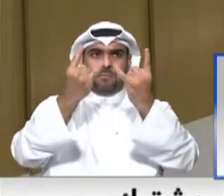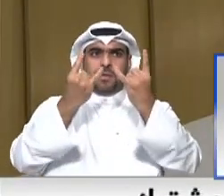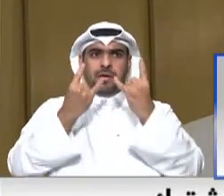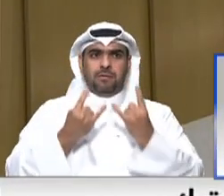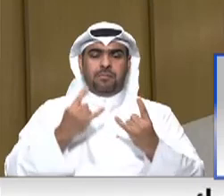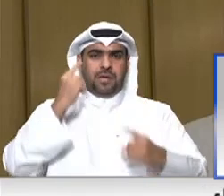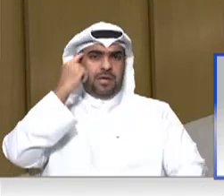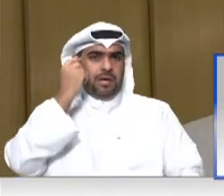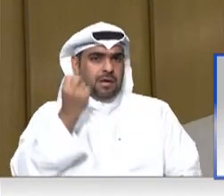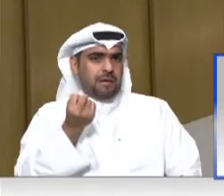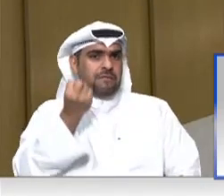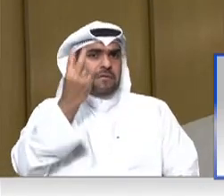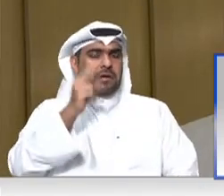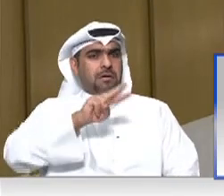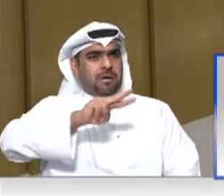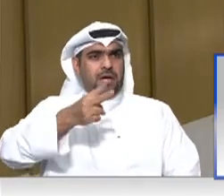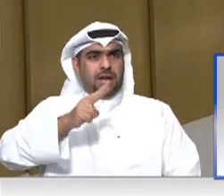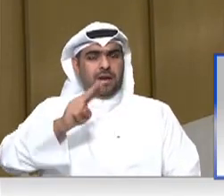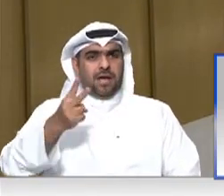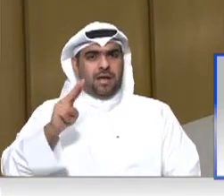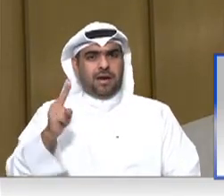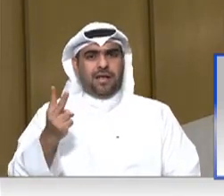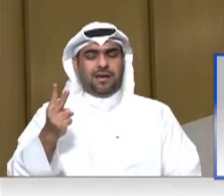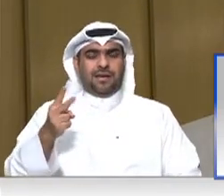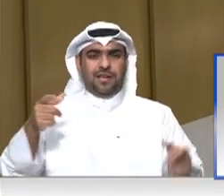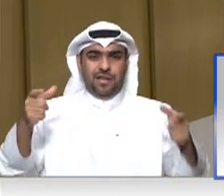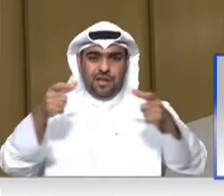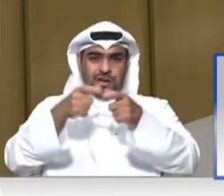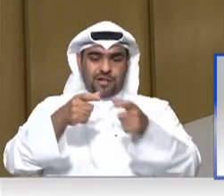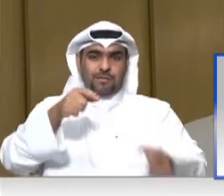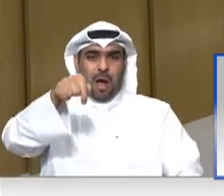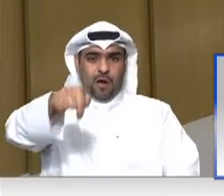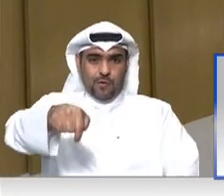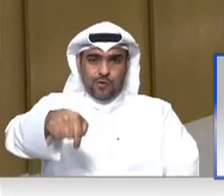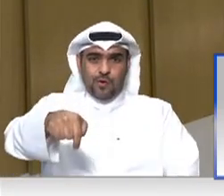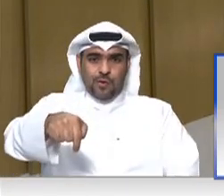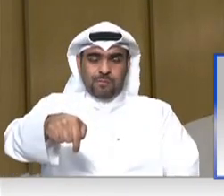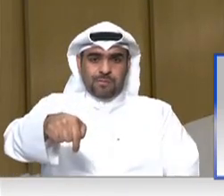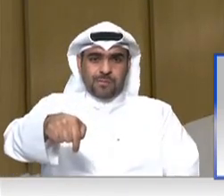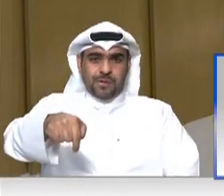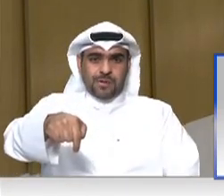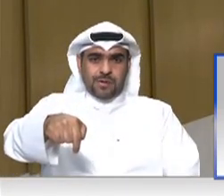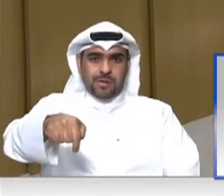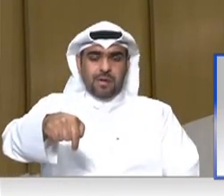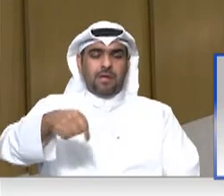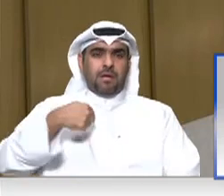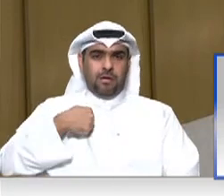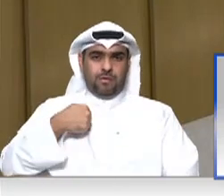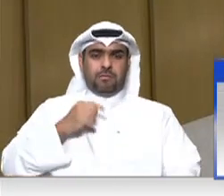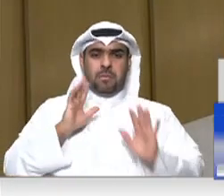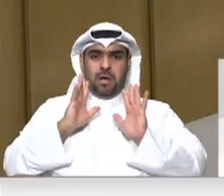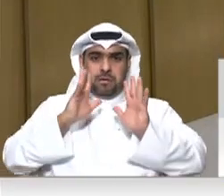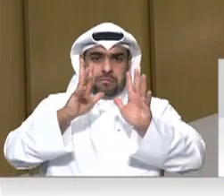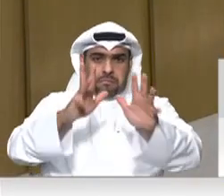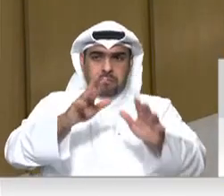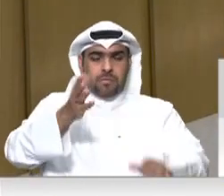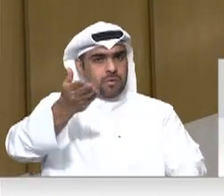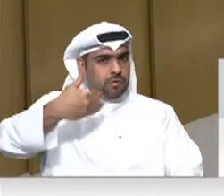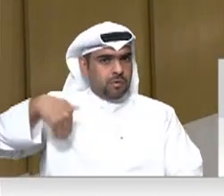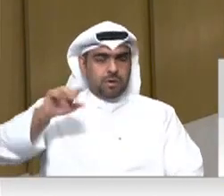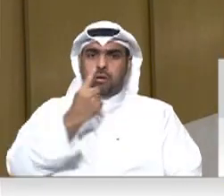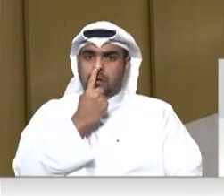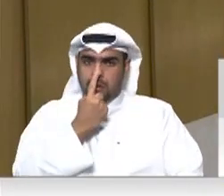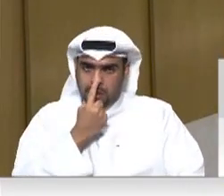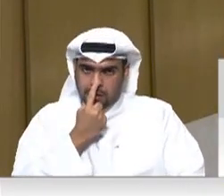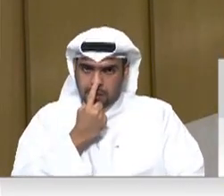انطرحت اجمل ما في الحلقه ان اليوم هناك كان استماع واحترام لجميع وجهات النظر وان الجماعه